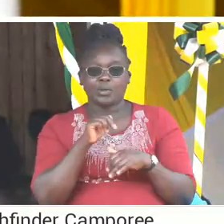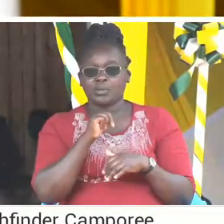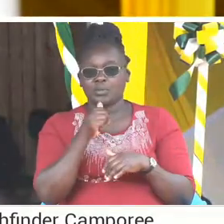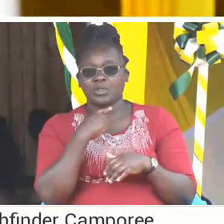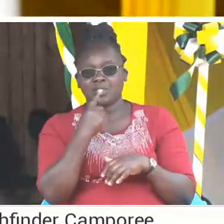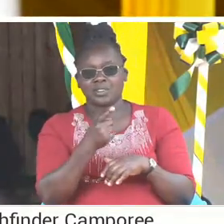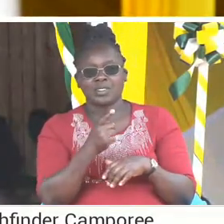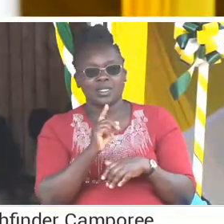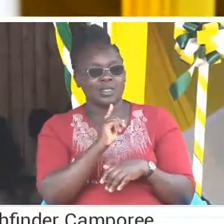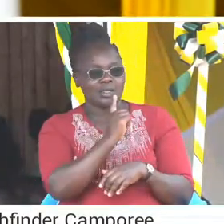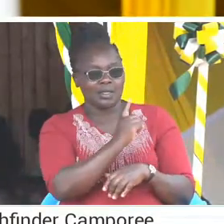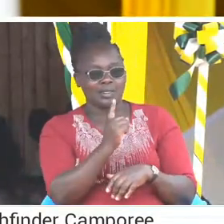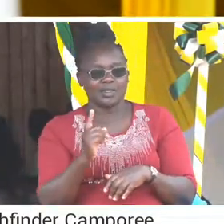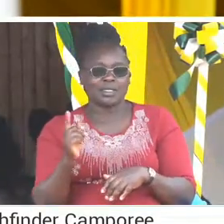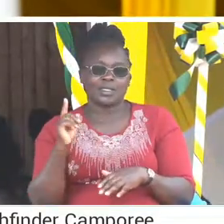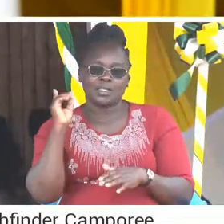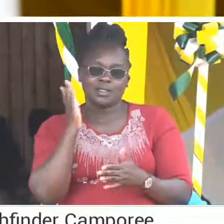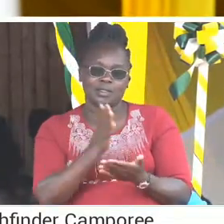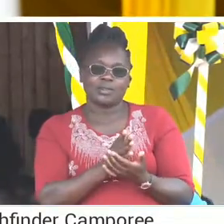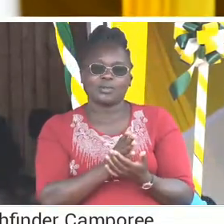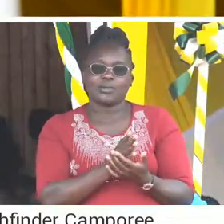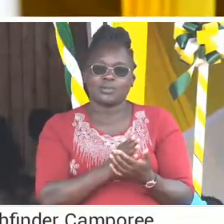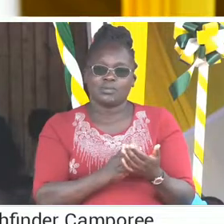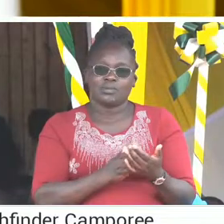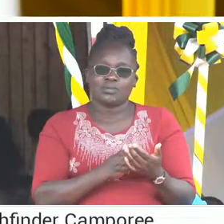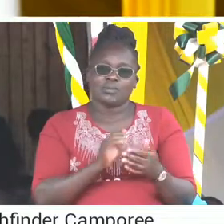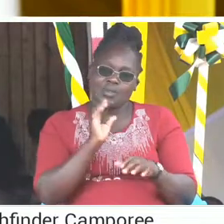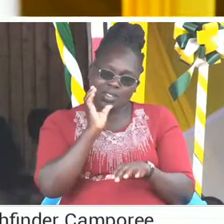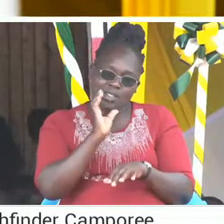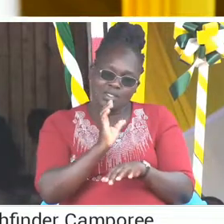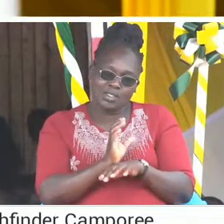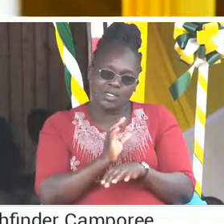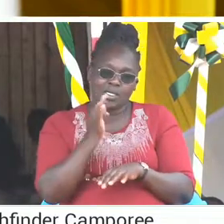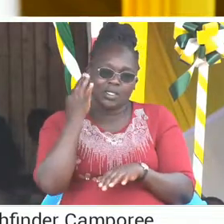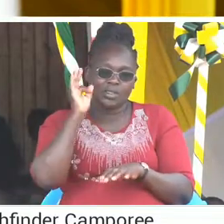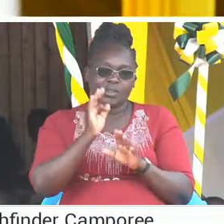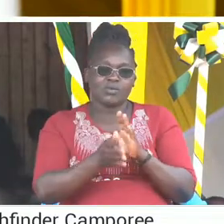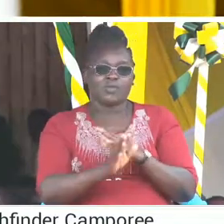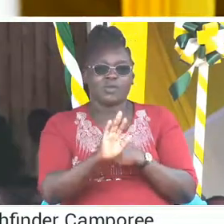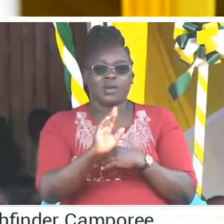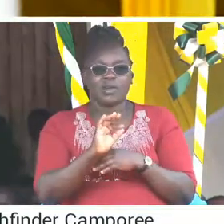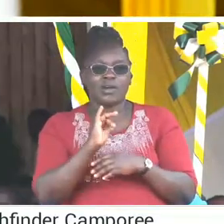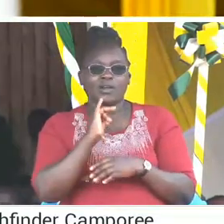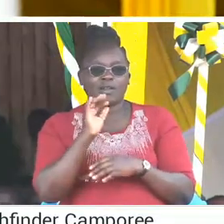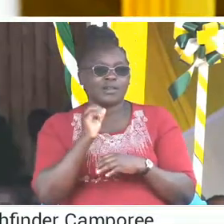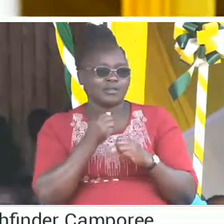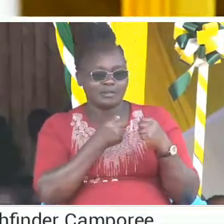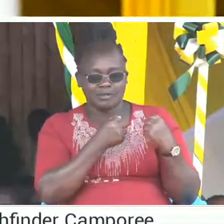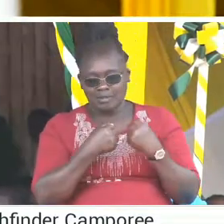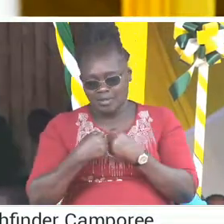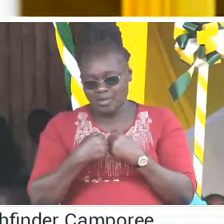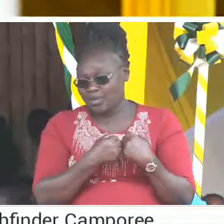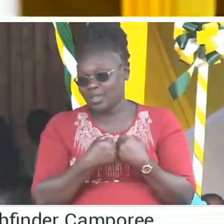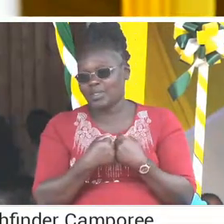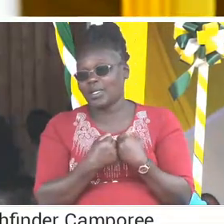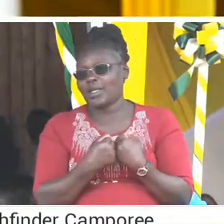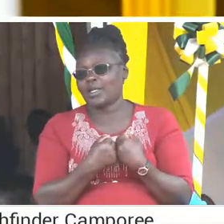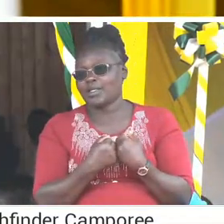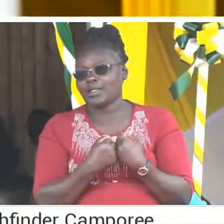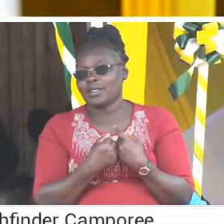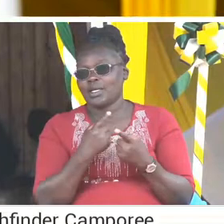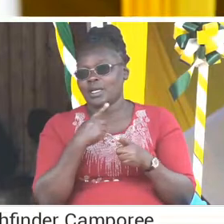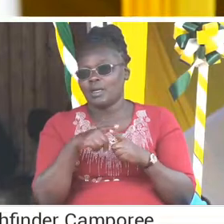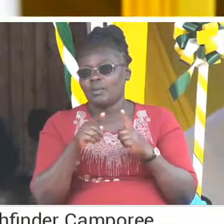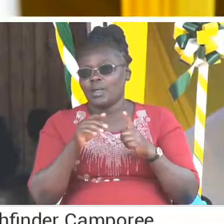kanisa la Mungu linapigwa vita left and right. Lakini tukiwa na mashujaa,